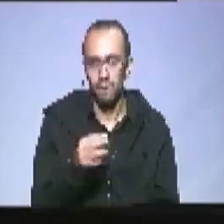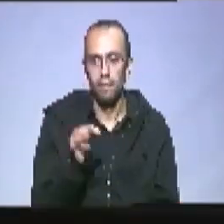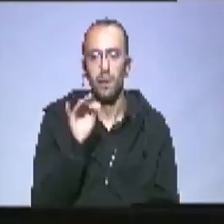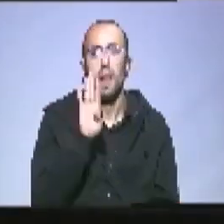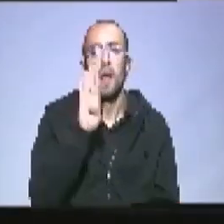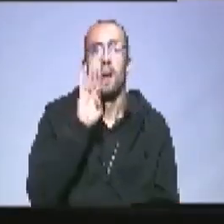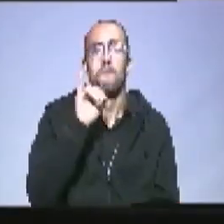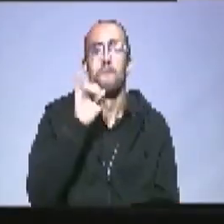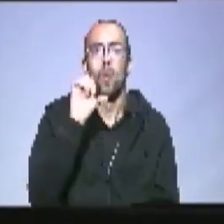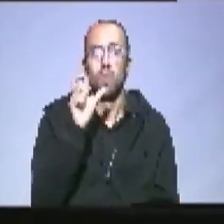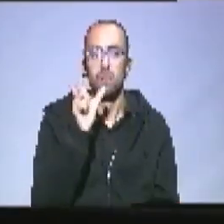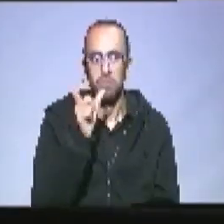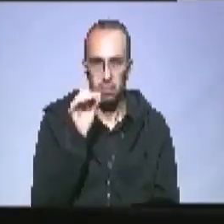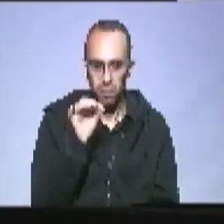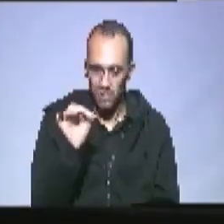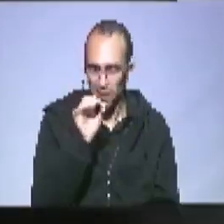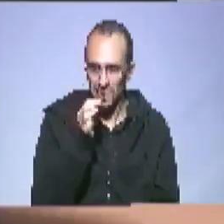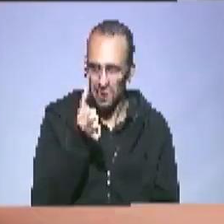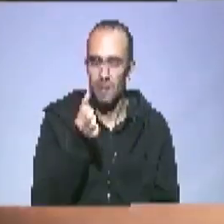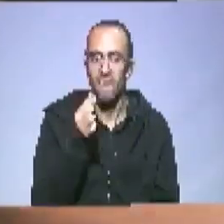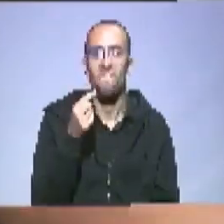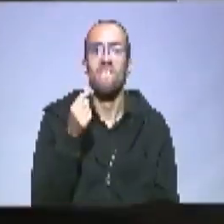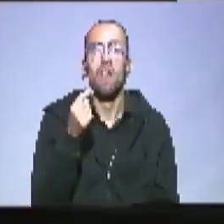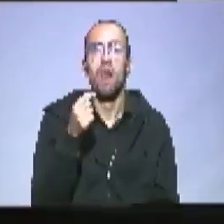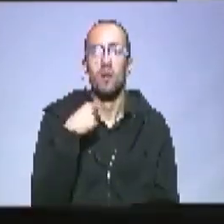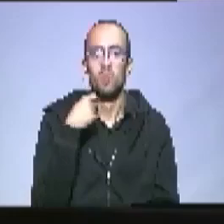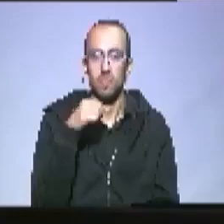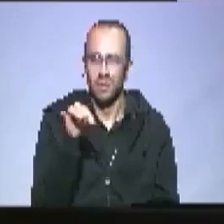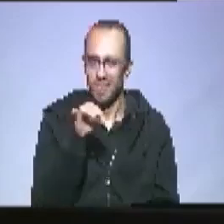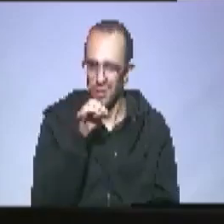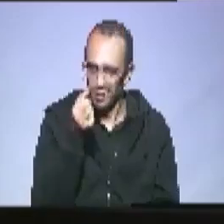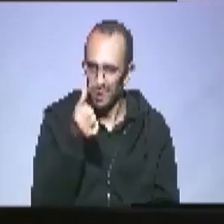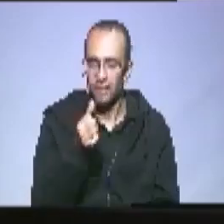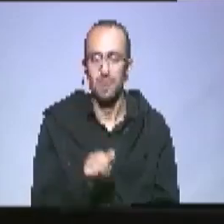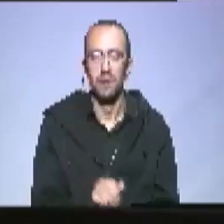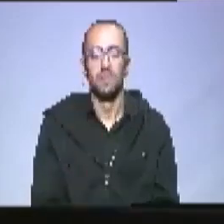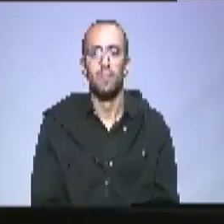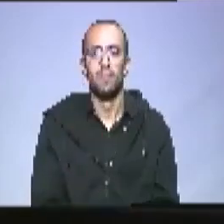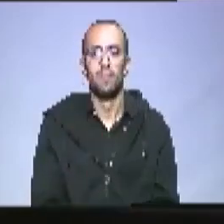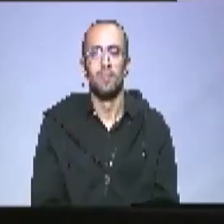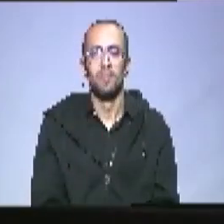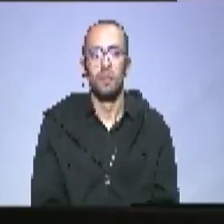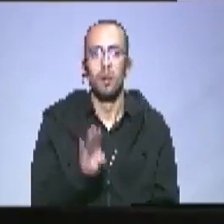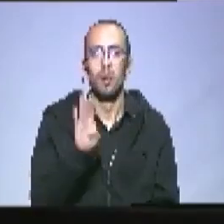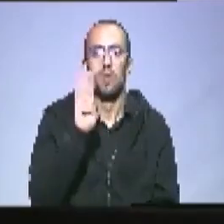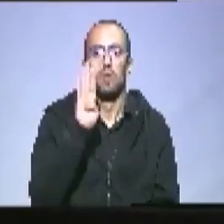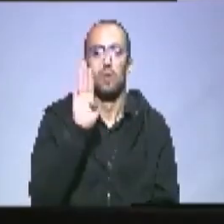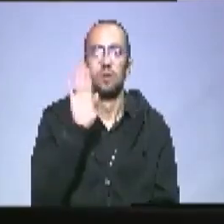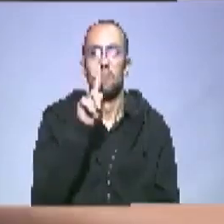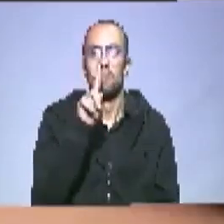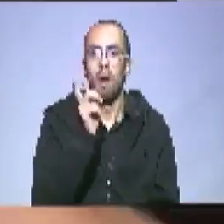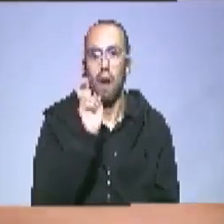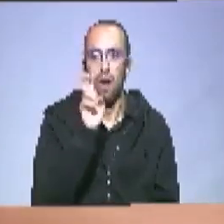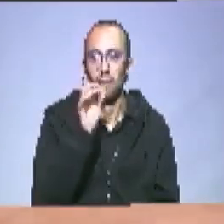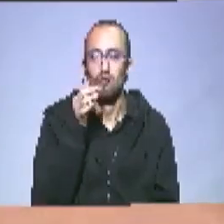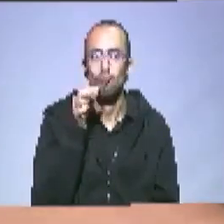كمون صغيرين، شويه فلفل اسمر صغيرين، شويه كزبره مش